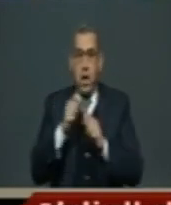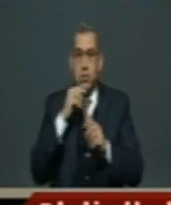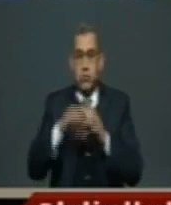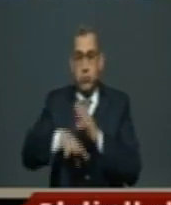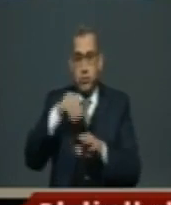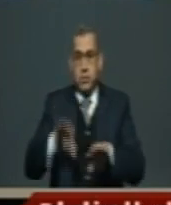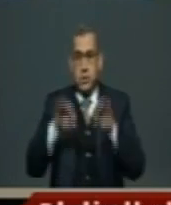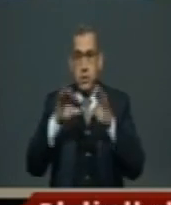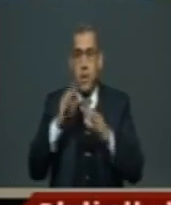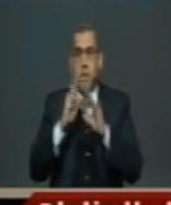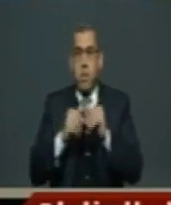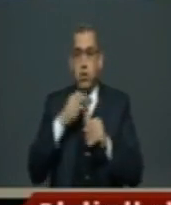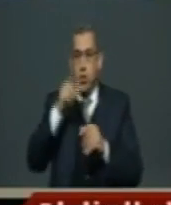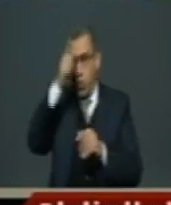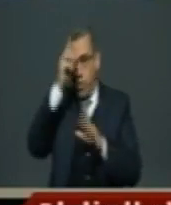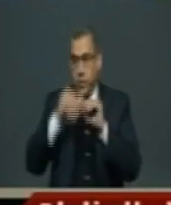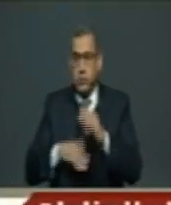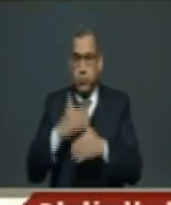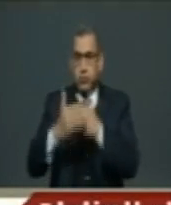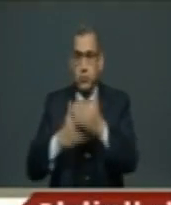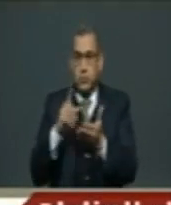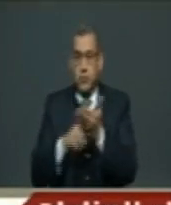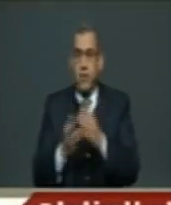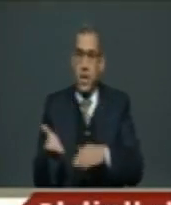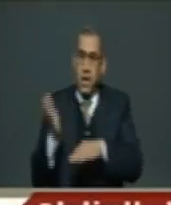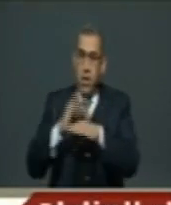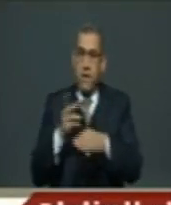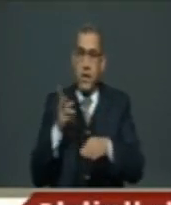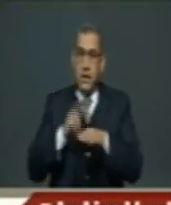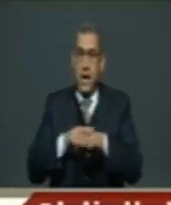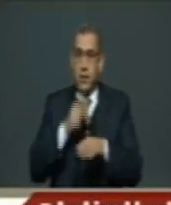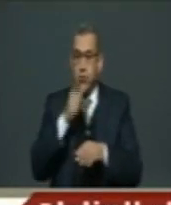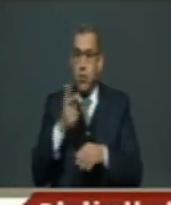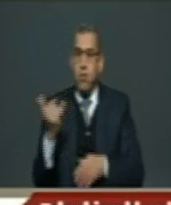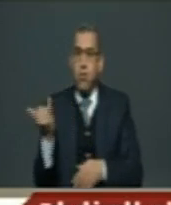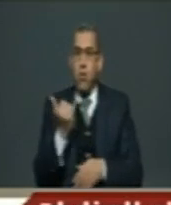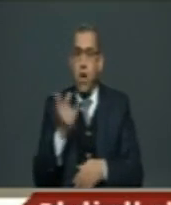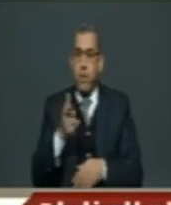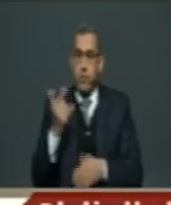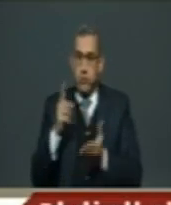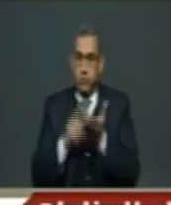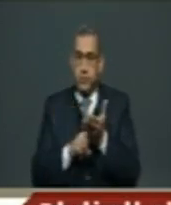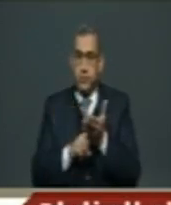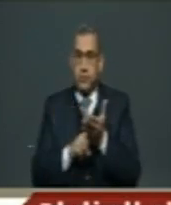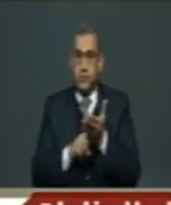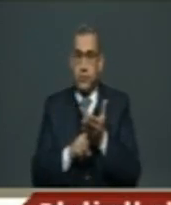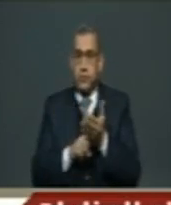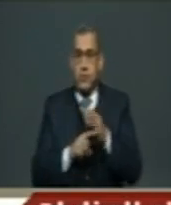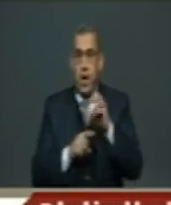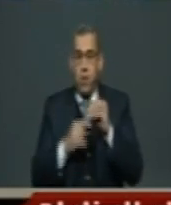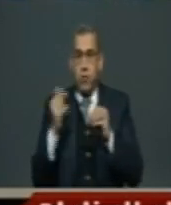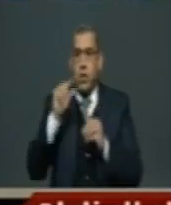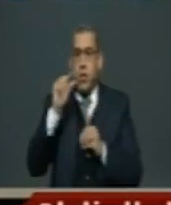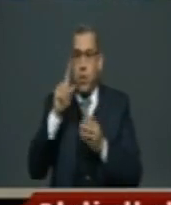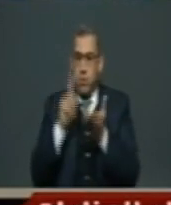لجمهوريه مصر العربيه، بالاضافه وهذا هام جدا انه نموذج